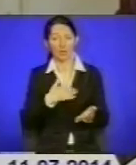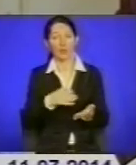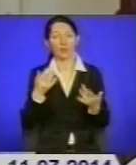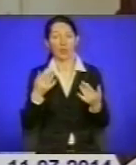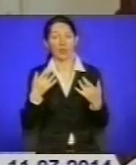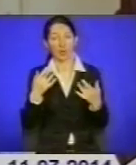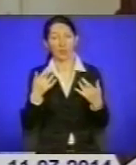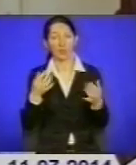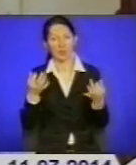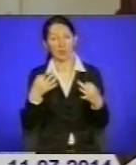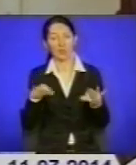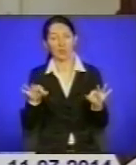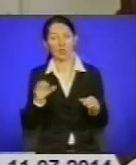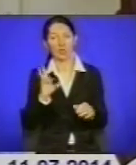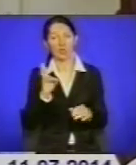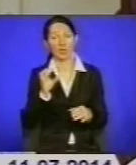І